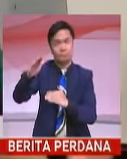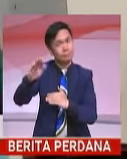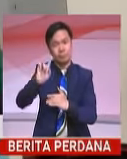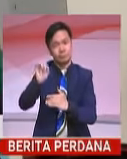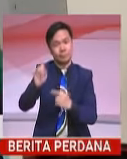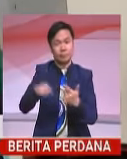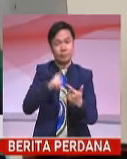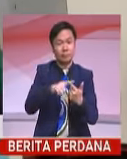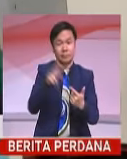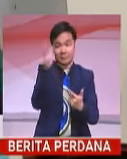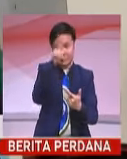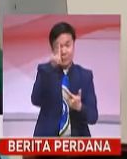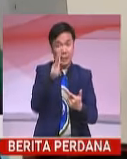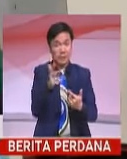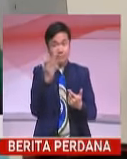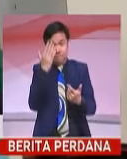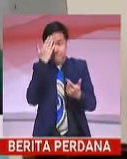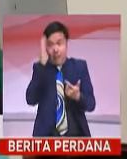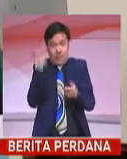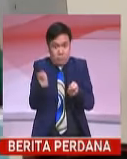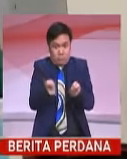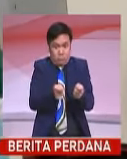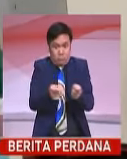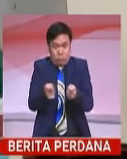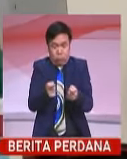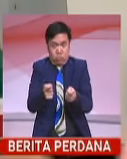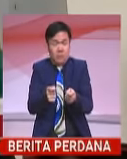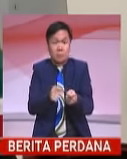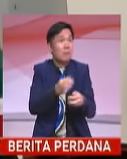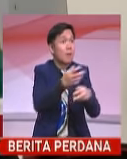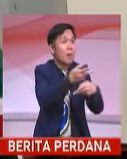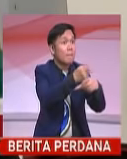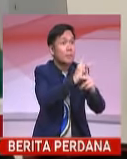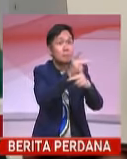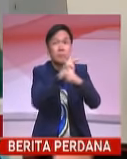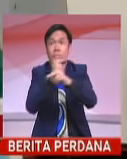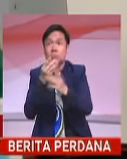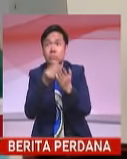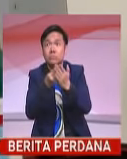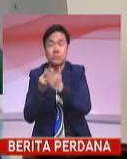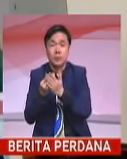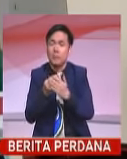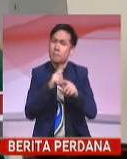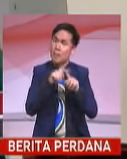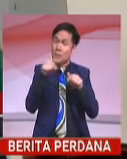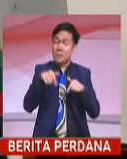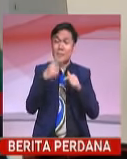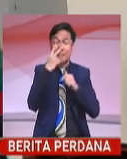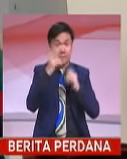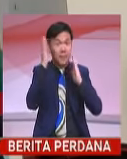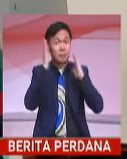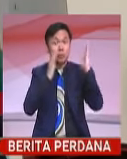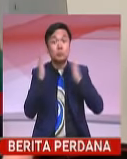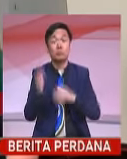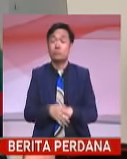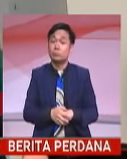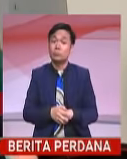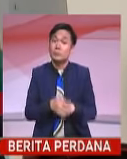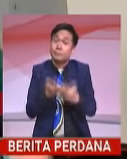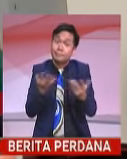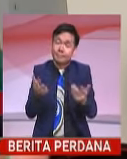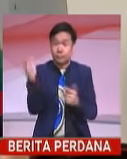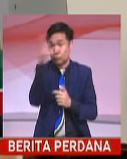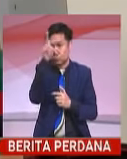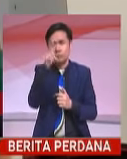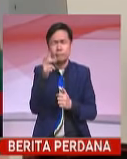Kedua, kerajaan kalau tidak pandai mengurus, dia akan terpaksa meminjam ke luar negara. Tapi dalam konteks Malaysia, kita lihat ya, bagaimana